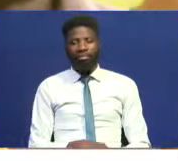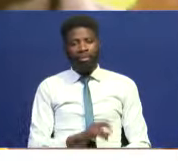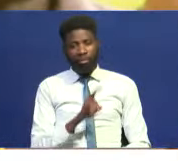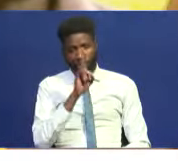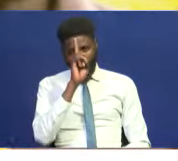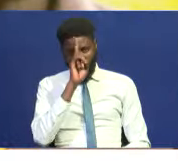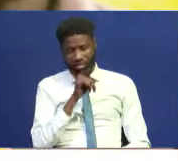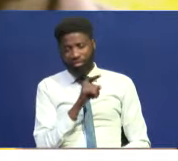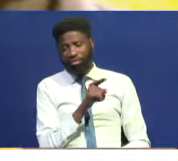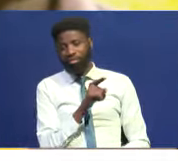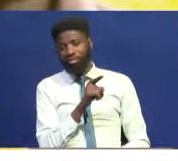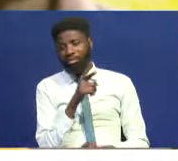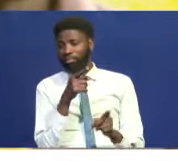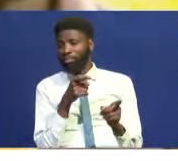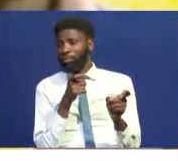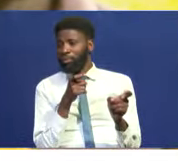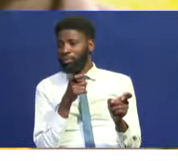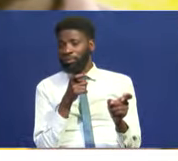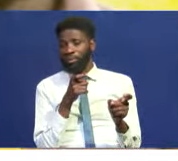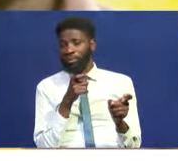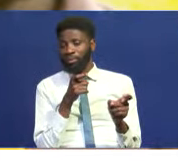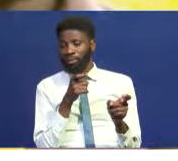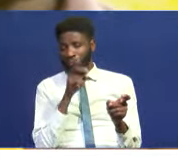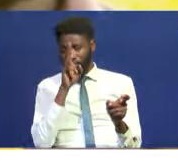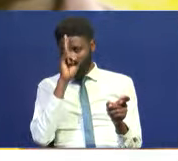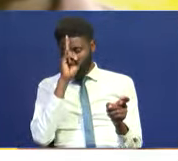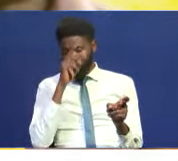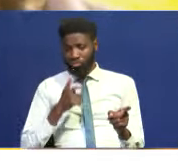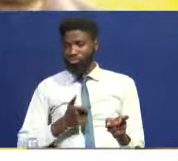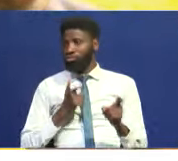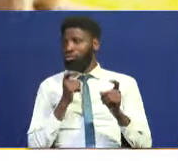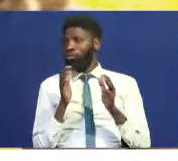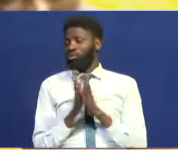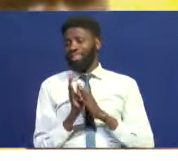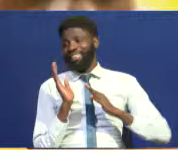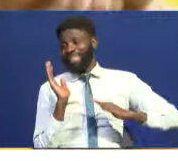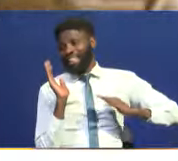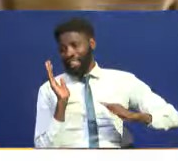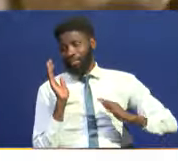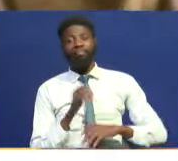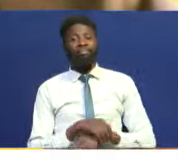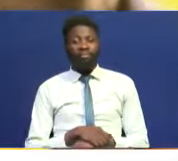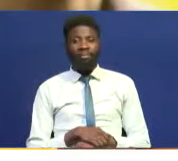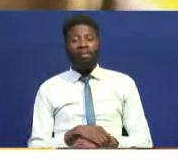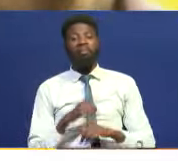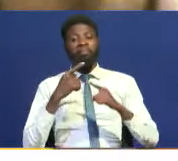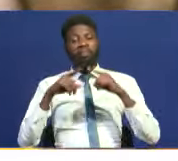alishoot. Askari alipomshoot na akatoroka na ile bunduki. Hata ile sasa ambaye ilimshoot